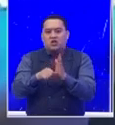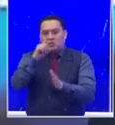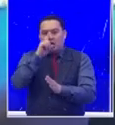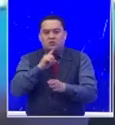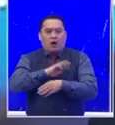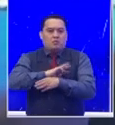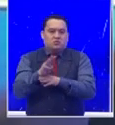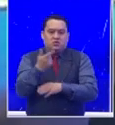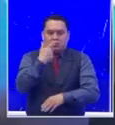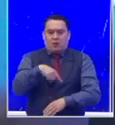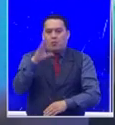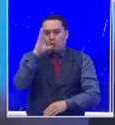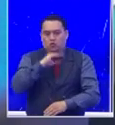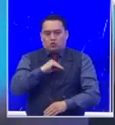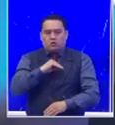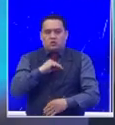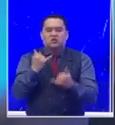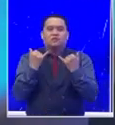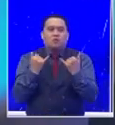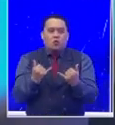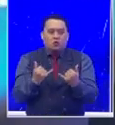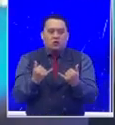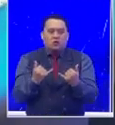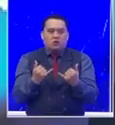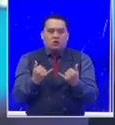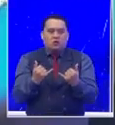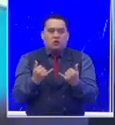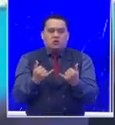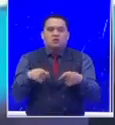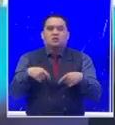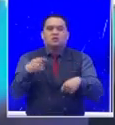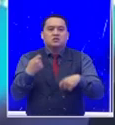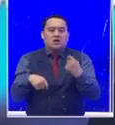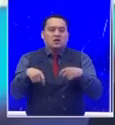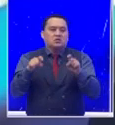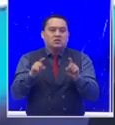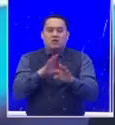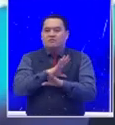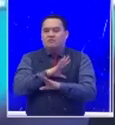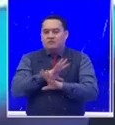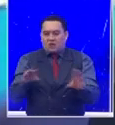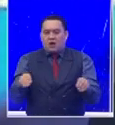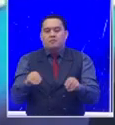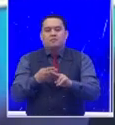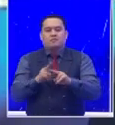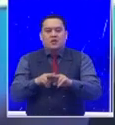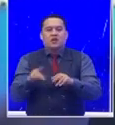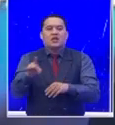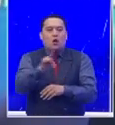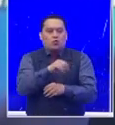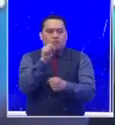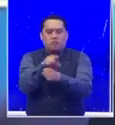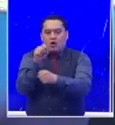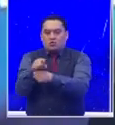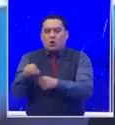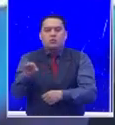себя обеспечить. Вот сегодня никто, сложа руки, не сидят. Конкретно даны всем регионам, всем